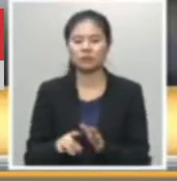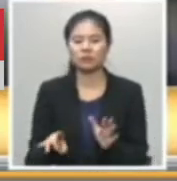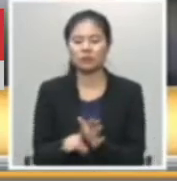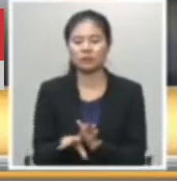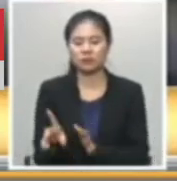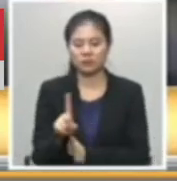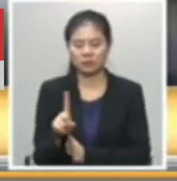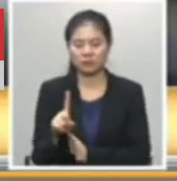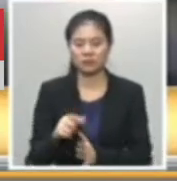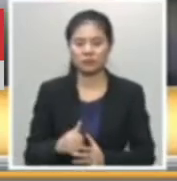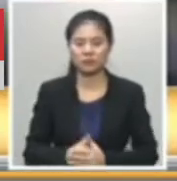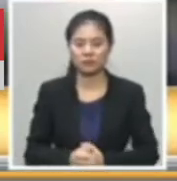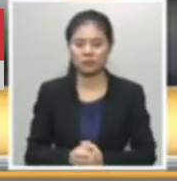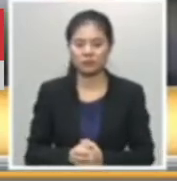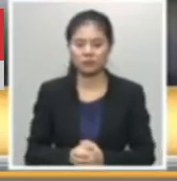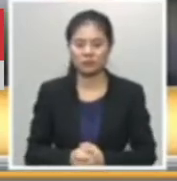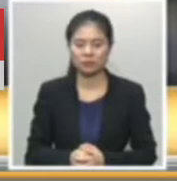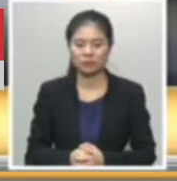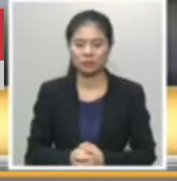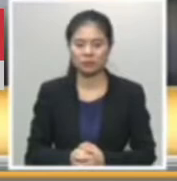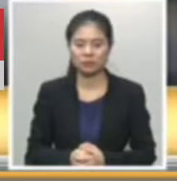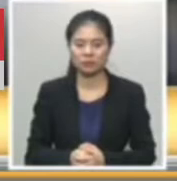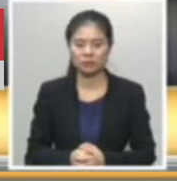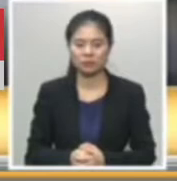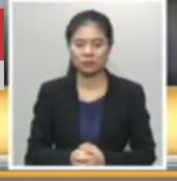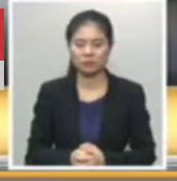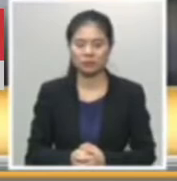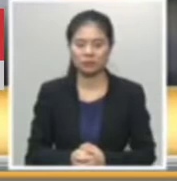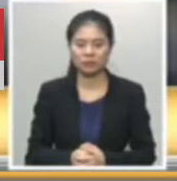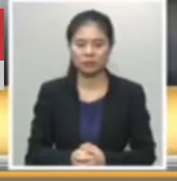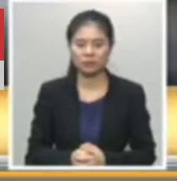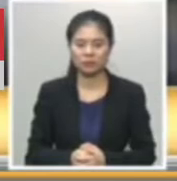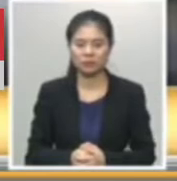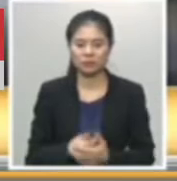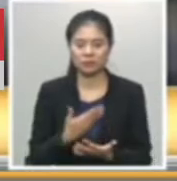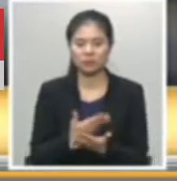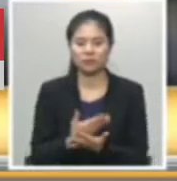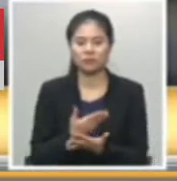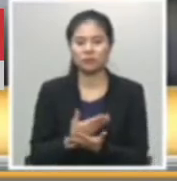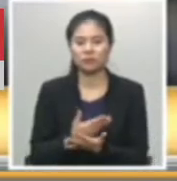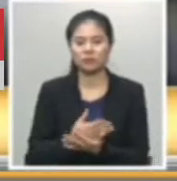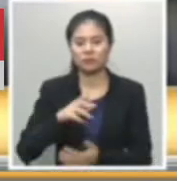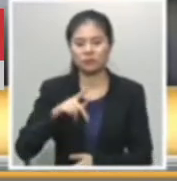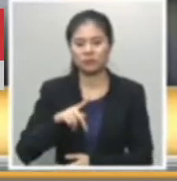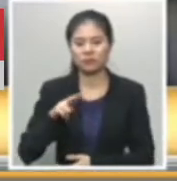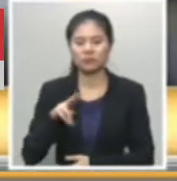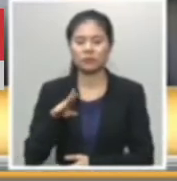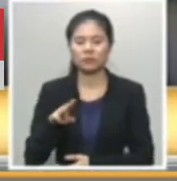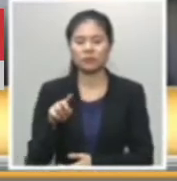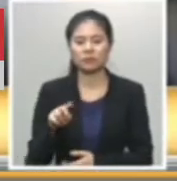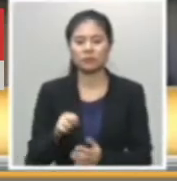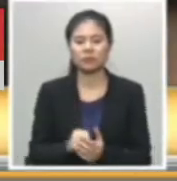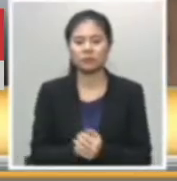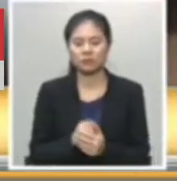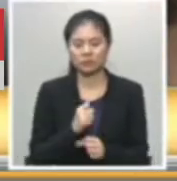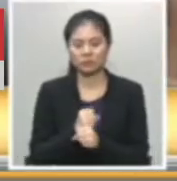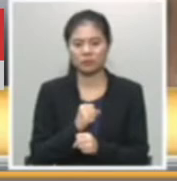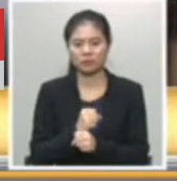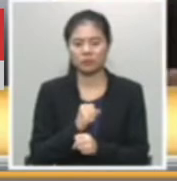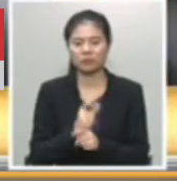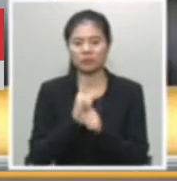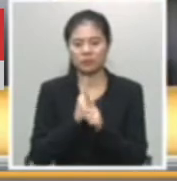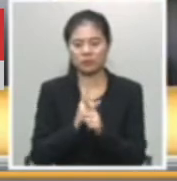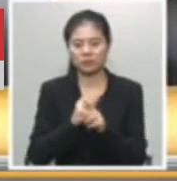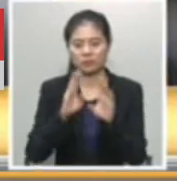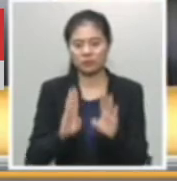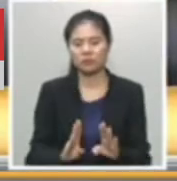ได้ชี้ให้เห็นนะครับว่าการจัดงบประมาณในร่างพระราชบัญญัติฉบับนี้สมบูรณ์แบบนะครับอย่างที่นาย